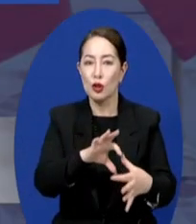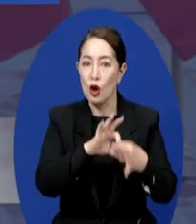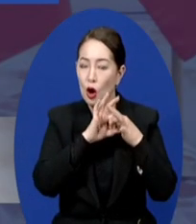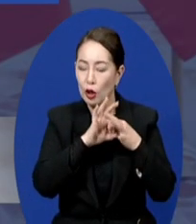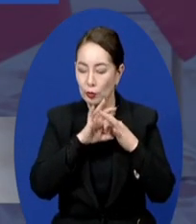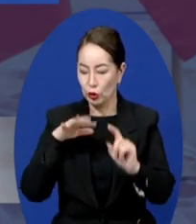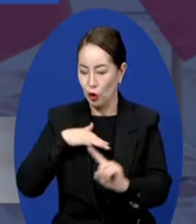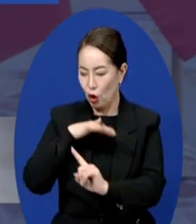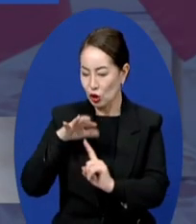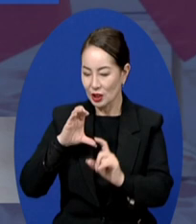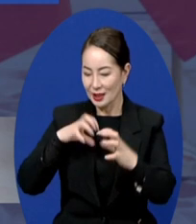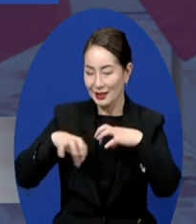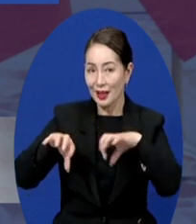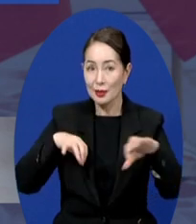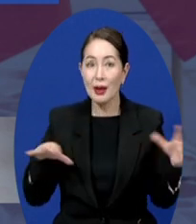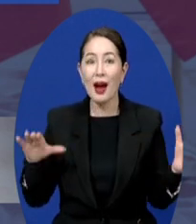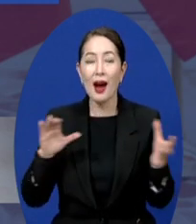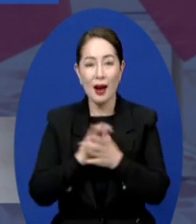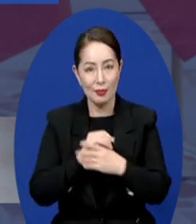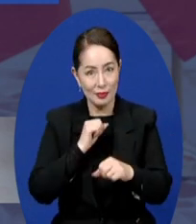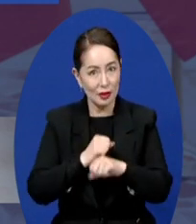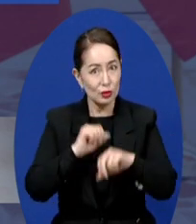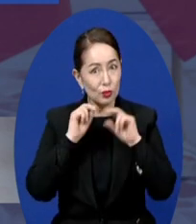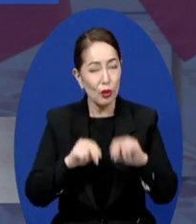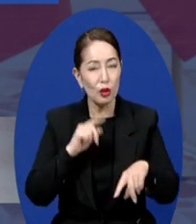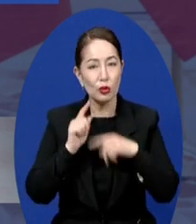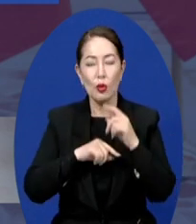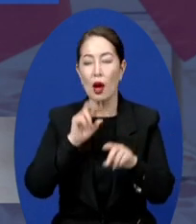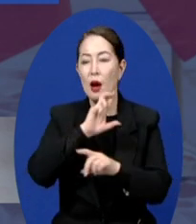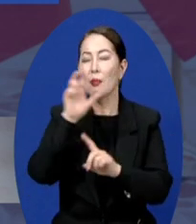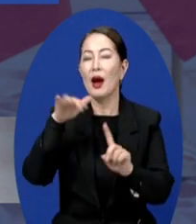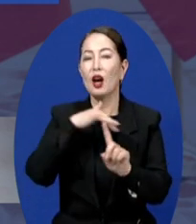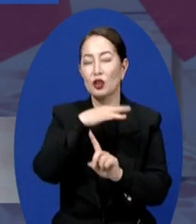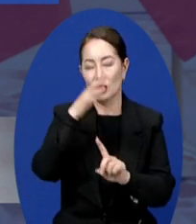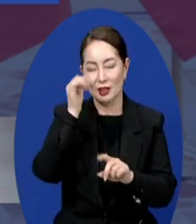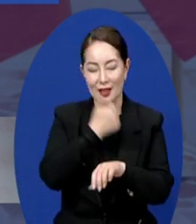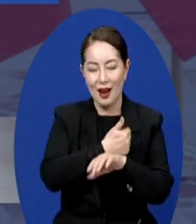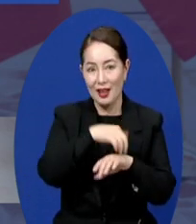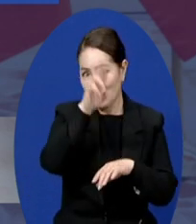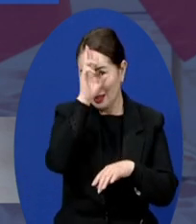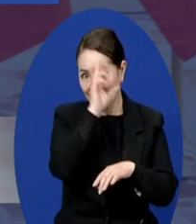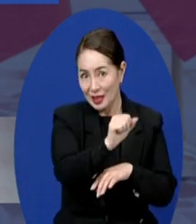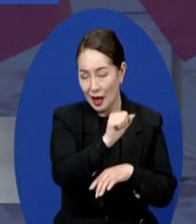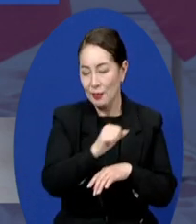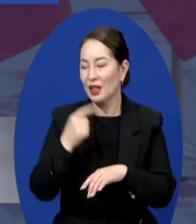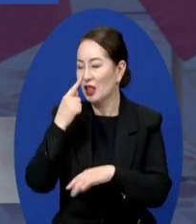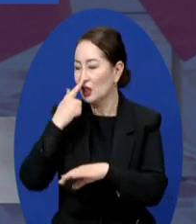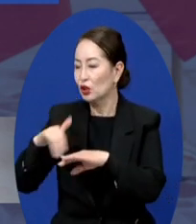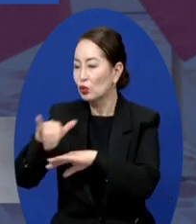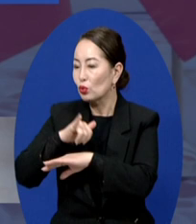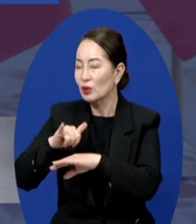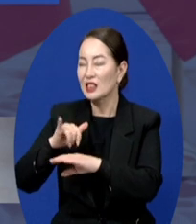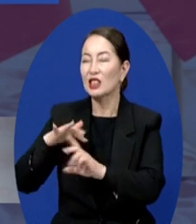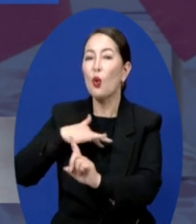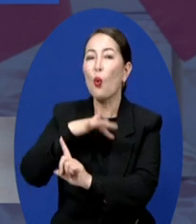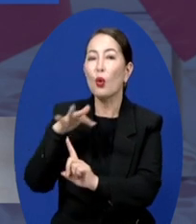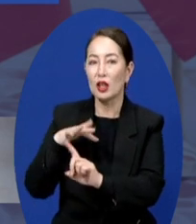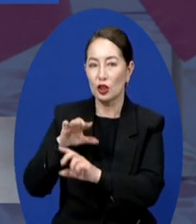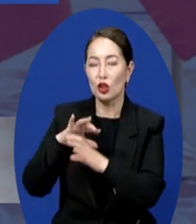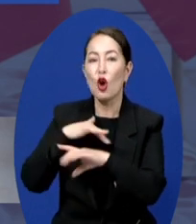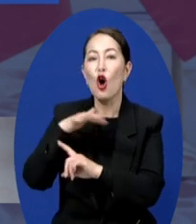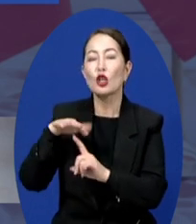хамтран ажиллах тухай Монгол Улсын байгаль орчин аялал жуулчлалын яам бүгд найрамдах хятад улсын эколог хүрээн байгаа орчны яам